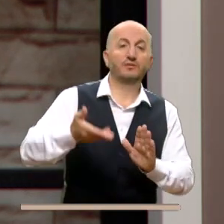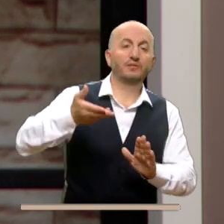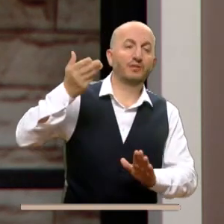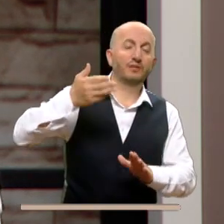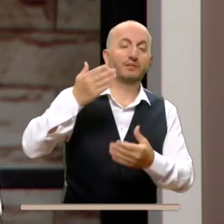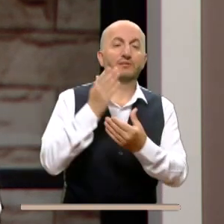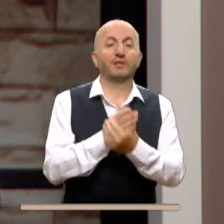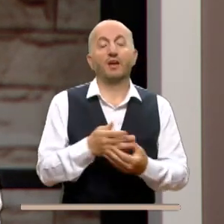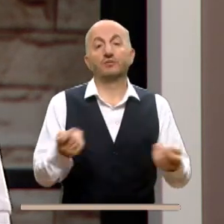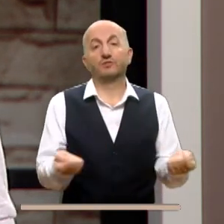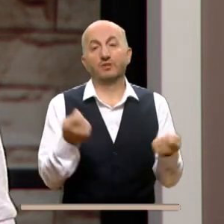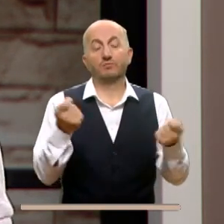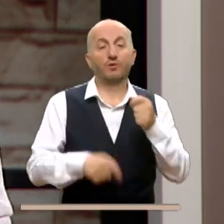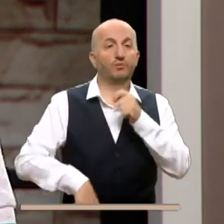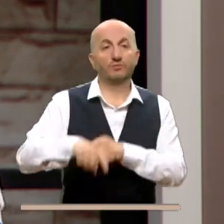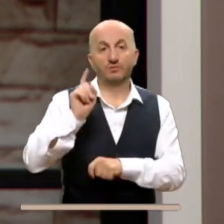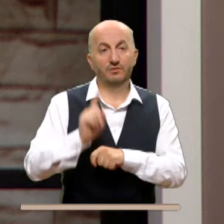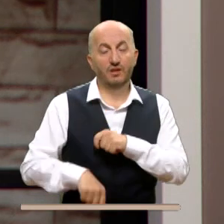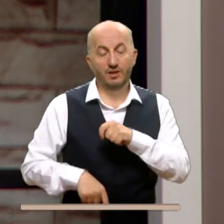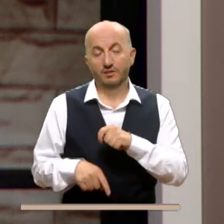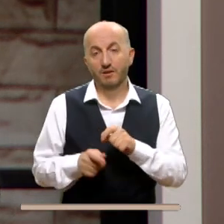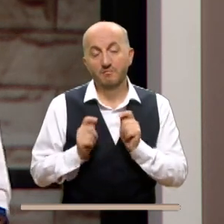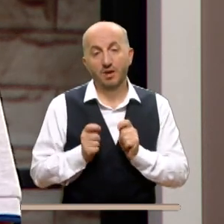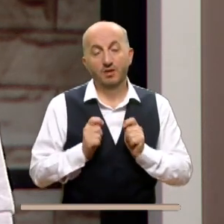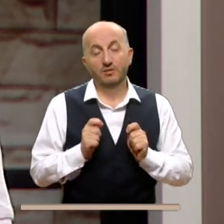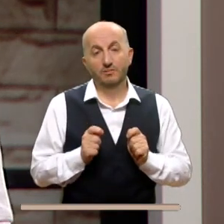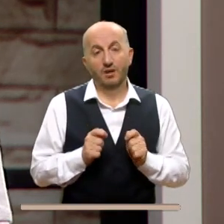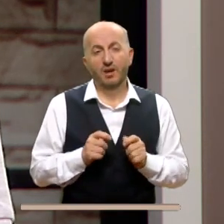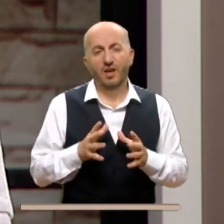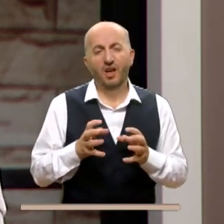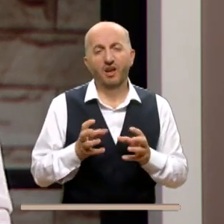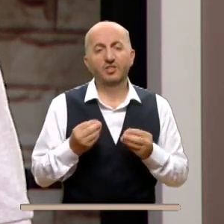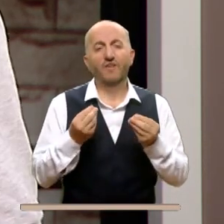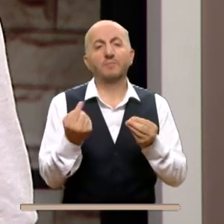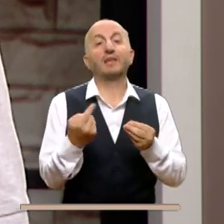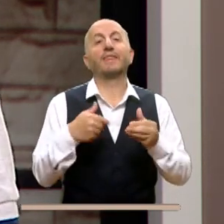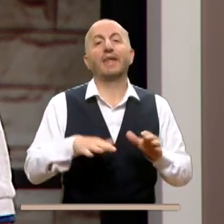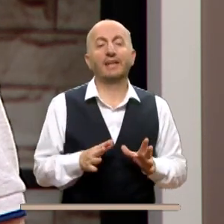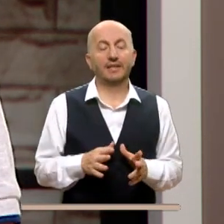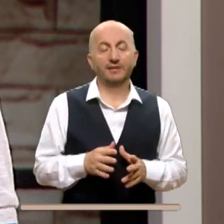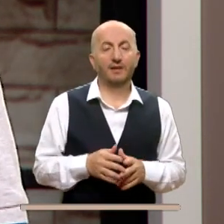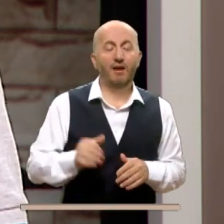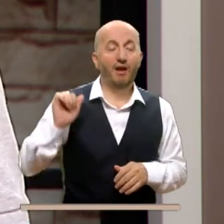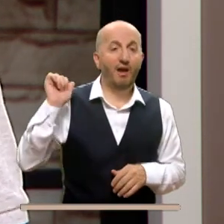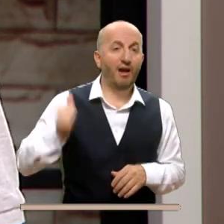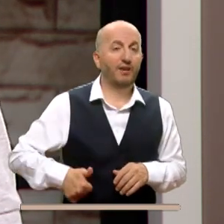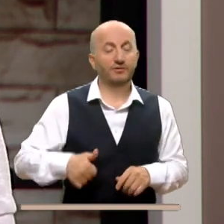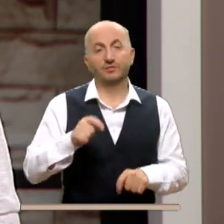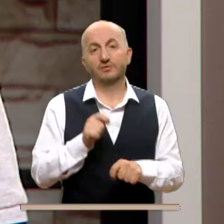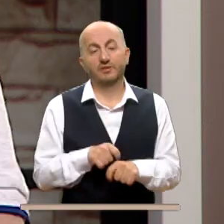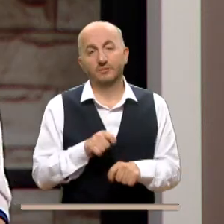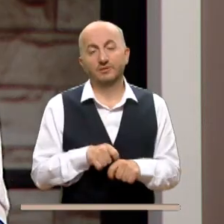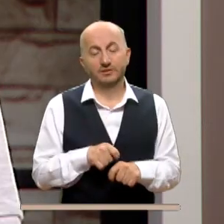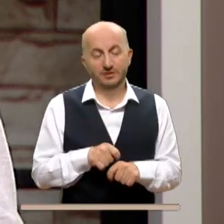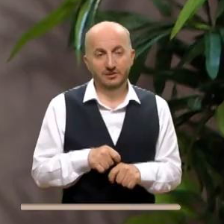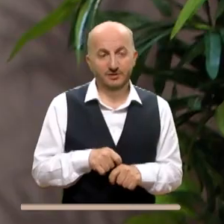ders çalışmak artık bir gündelik bir aktivite oluyor. Yani böyle zorunlu, çok acı veren bir şey değil de hani ne diyeyim her gün yaptığın bir iş. O bisiklet sürmek gibi değil mi?